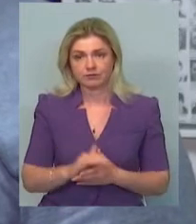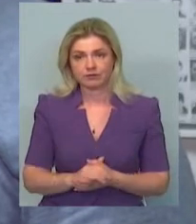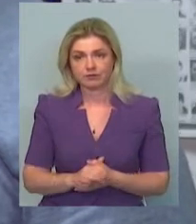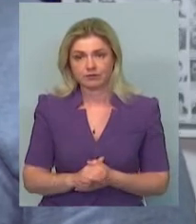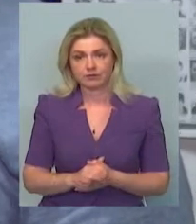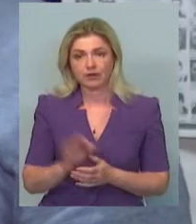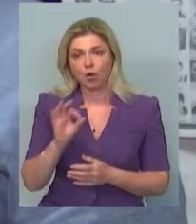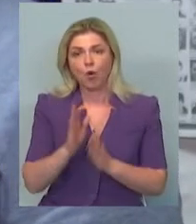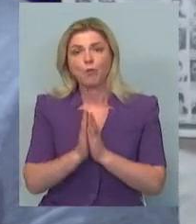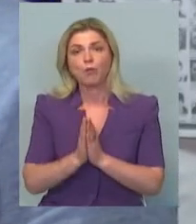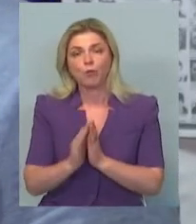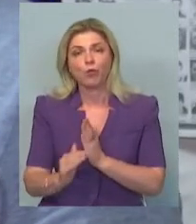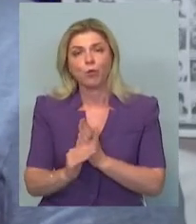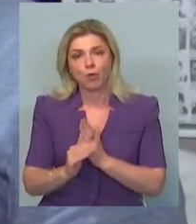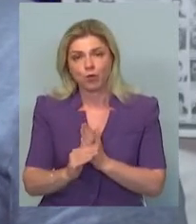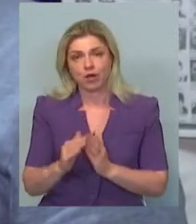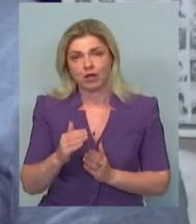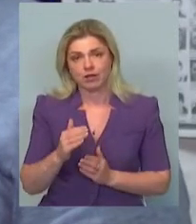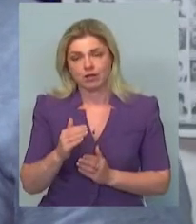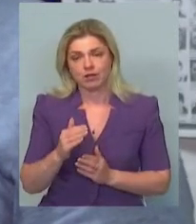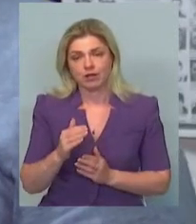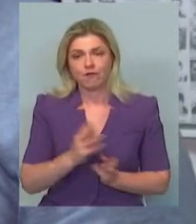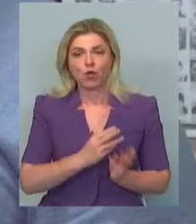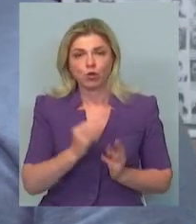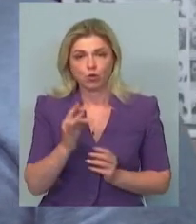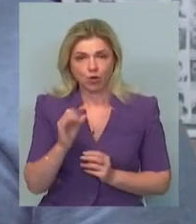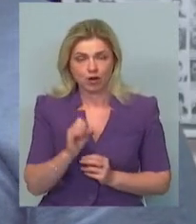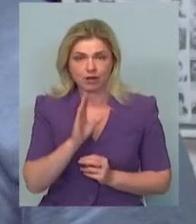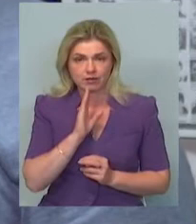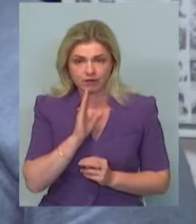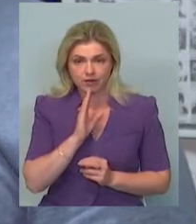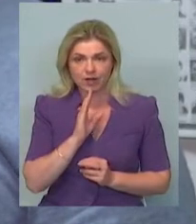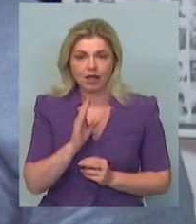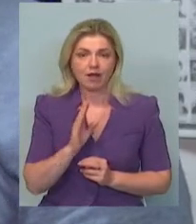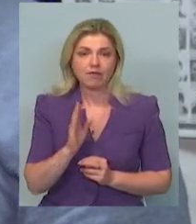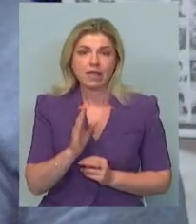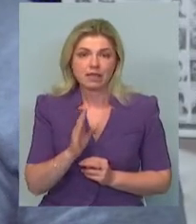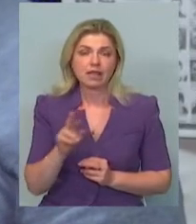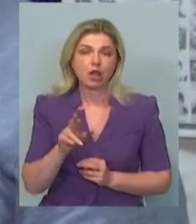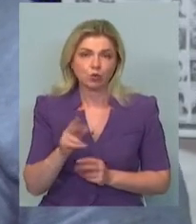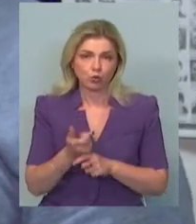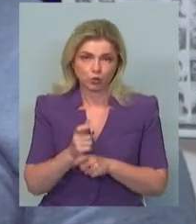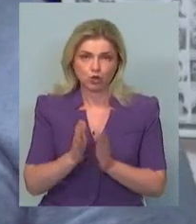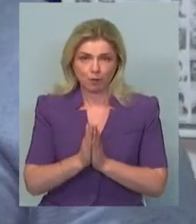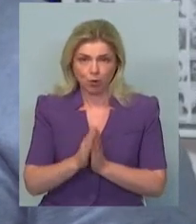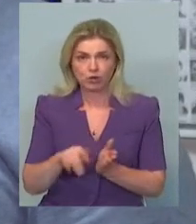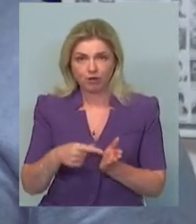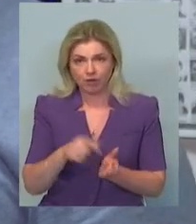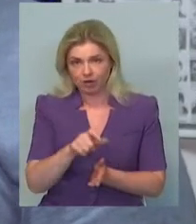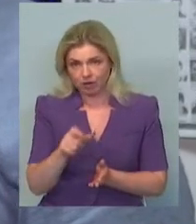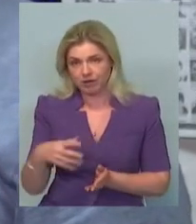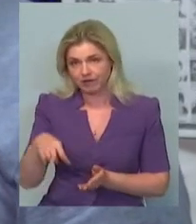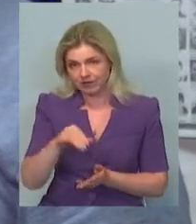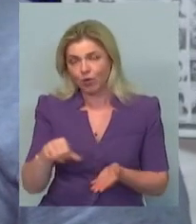про допомогу до нашого волонтера Ліни Яновської. І дуже прошу вас всіх містян долучитися